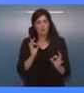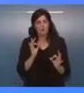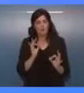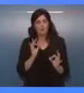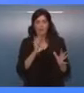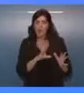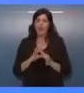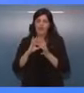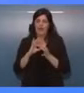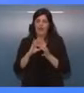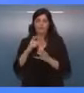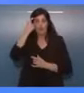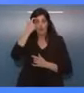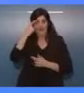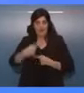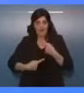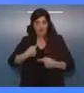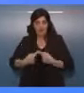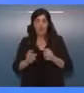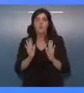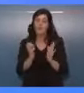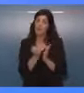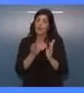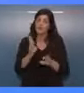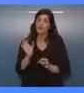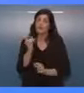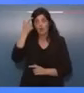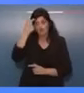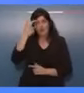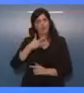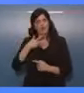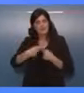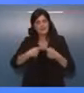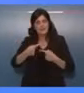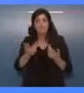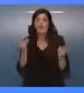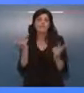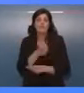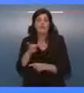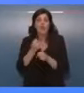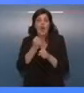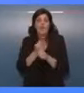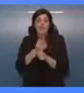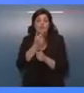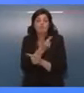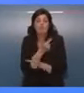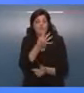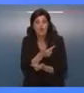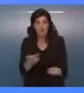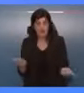governo ma diventano ancora più importanti se il governo pur esistendo non riesce non riuscisse a lavorare